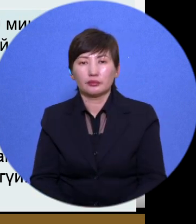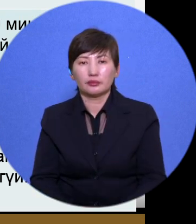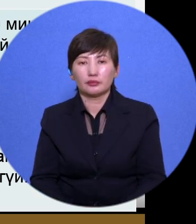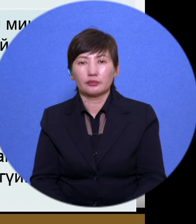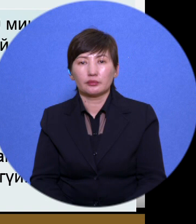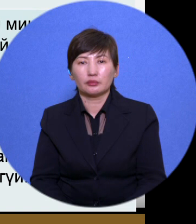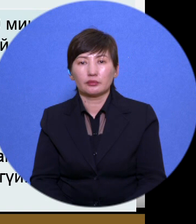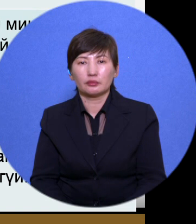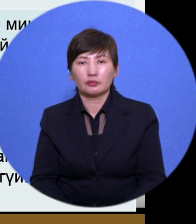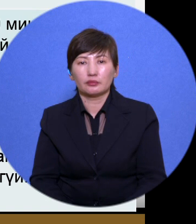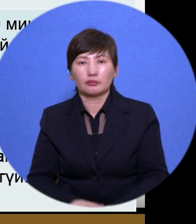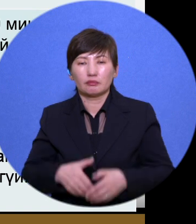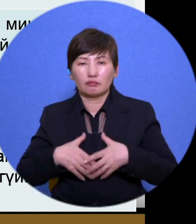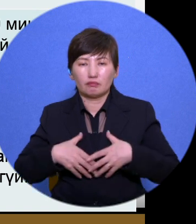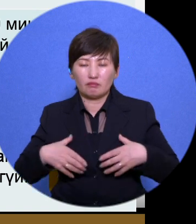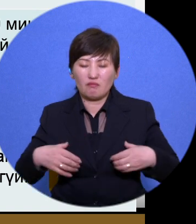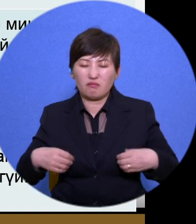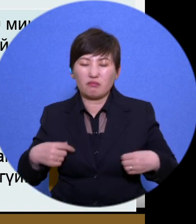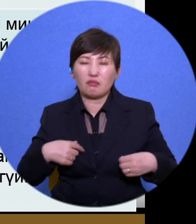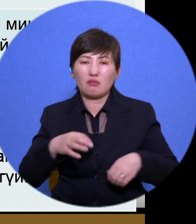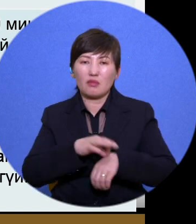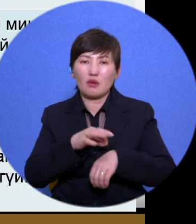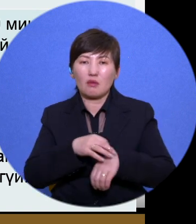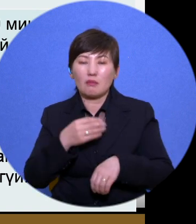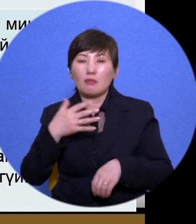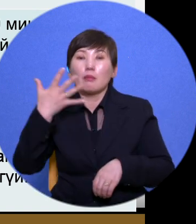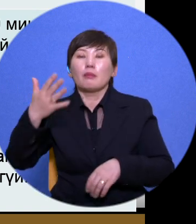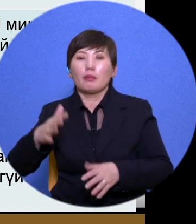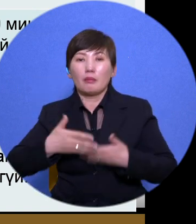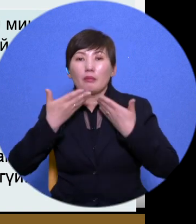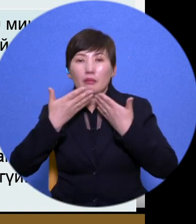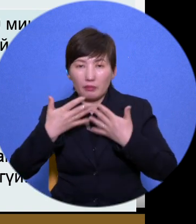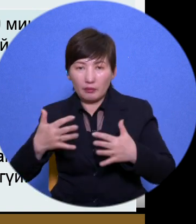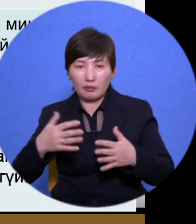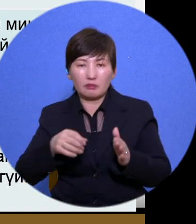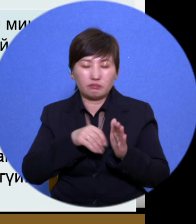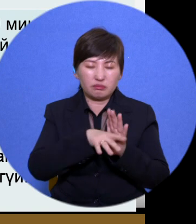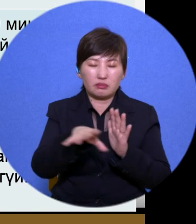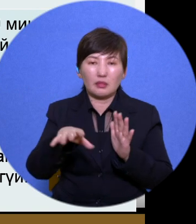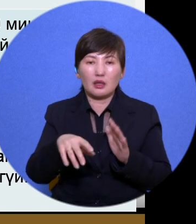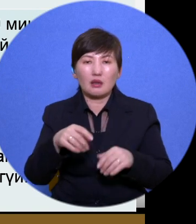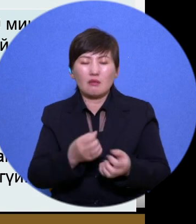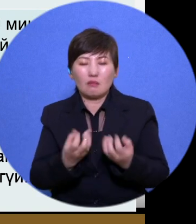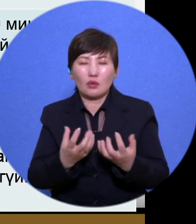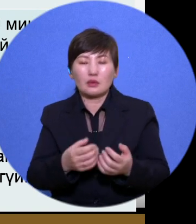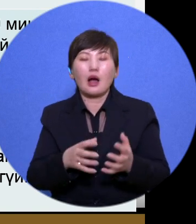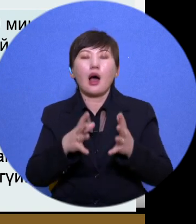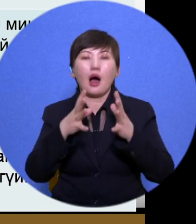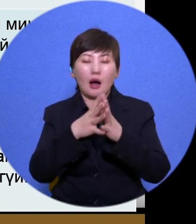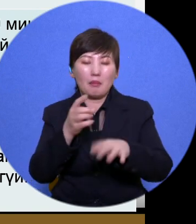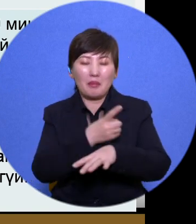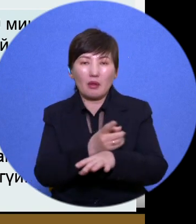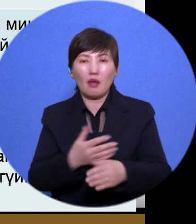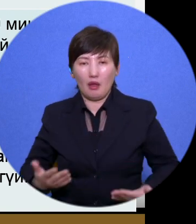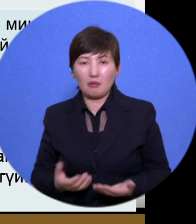За, сүрье өвчний зам бол амьсгалын замаар халдварлана. За, тэгээ буцлахад 10 минут орчим амьдрах чадвартай. Чихтэй нөхцөл